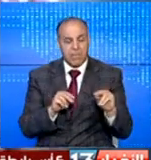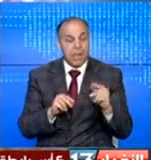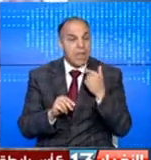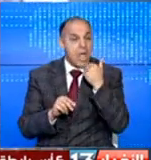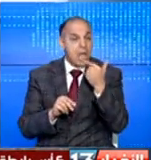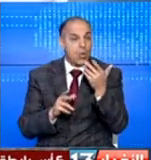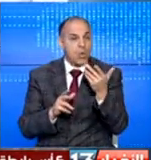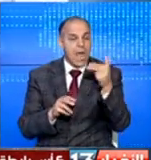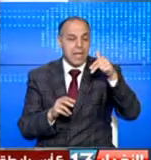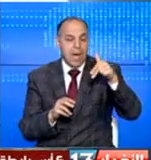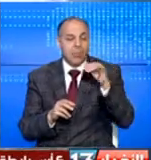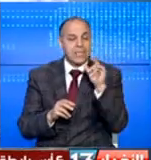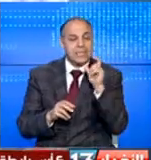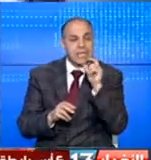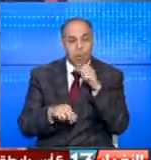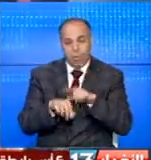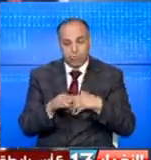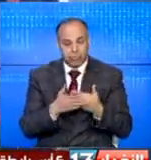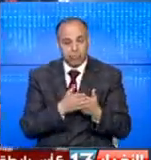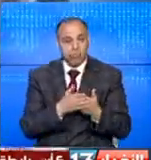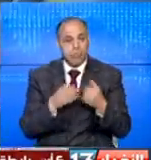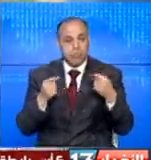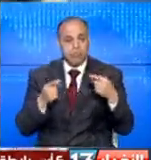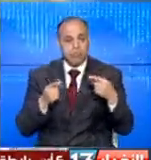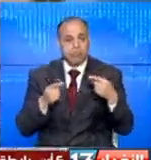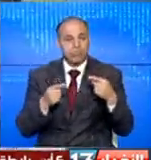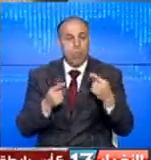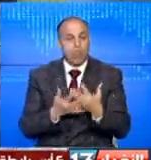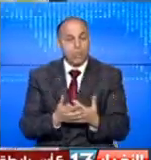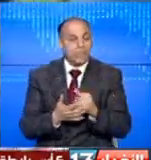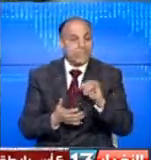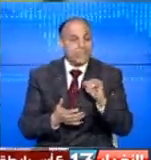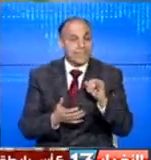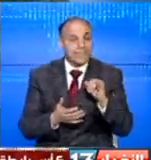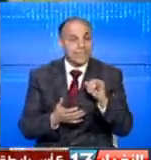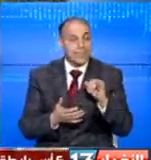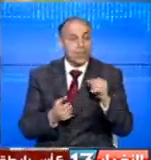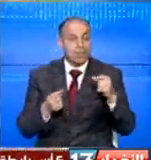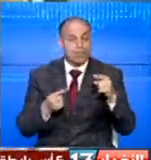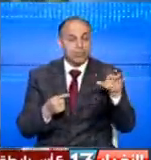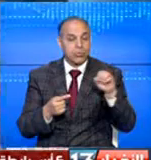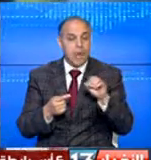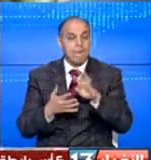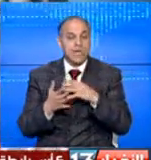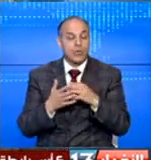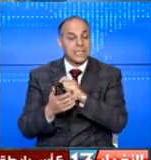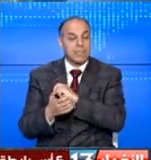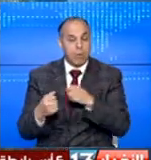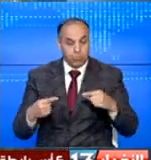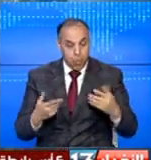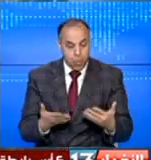حين سيكون نابولي الإيطالي على موعد مع مواجهة من العيار الثقيل عندما يلاقي ضيفه برشلونة